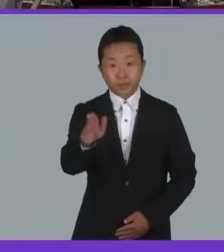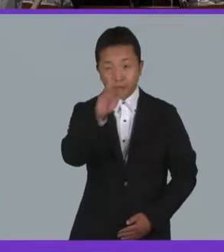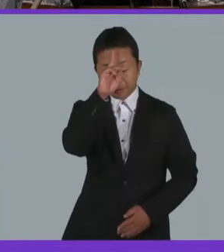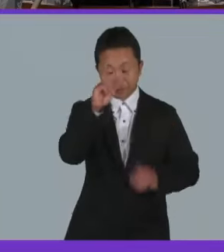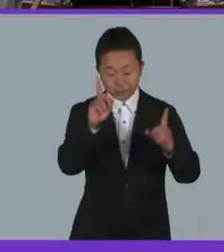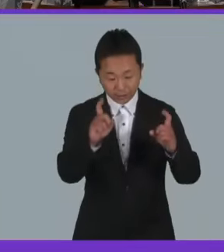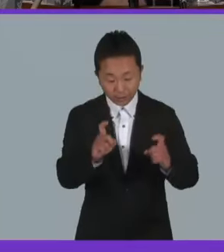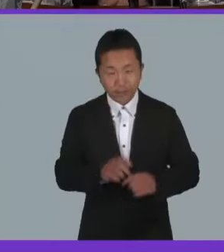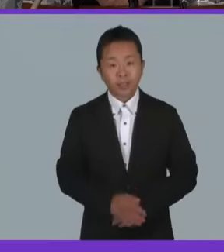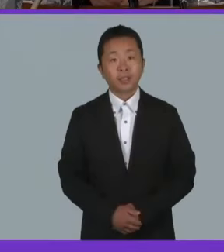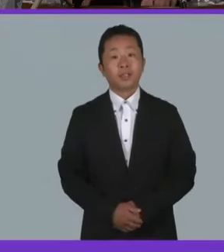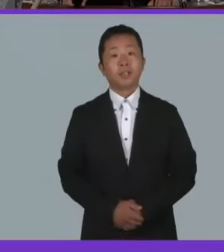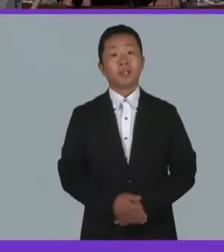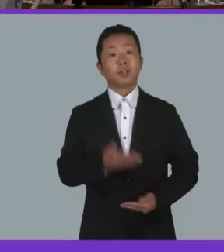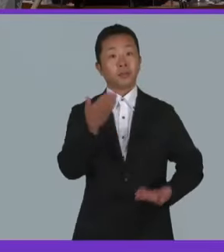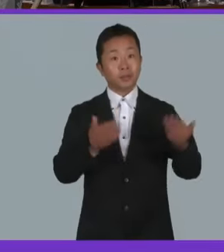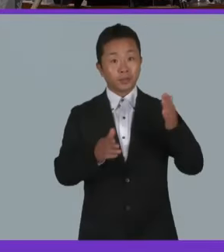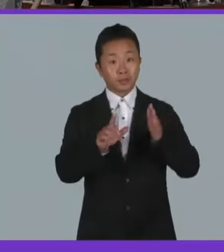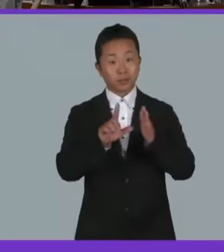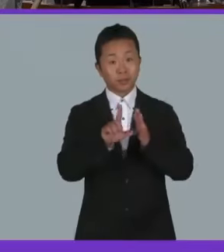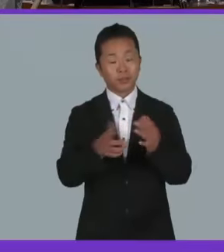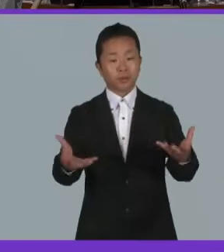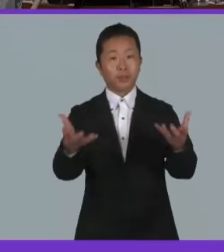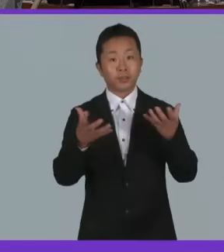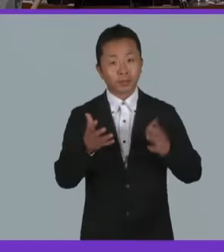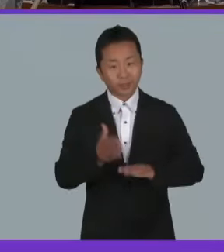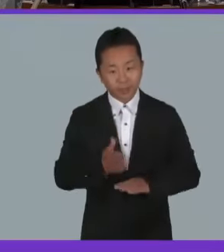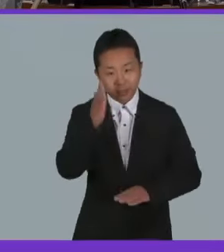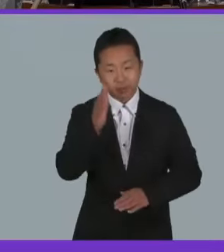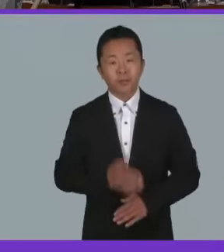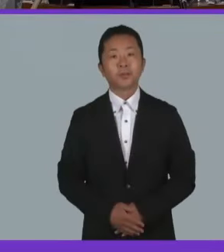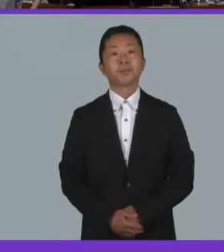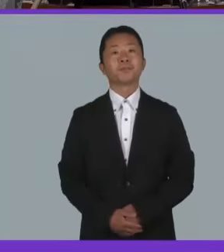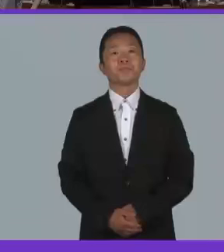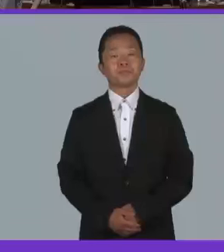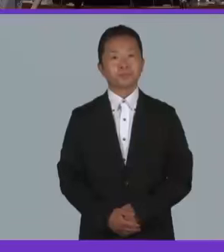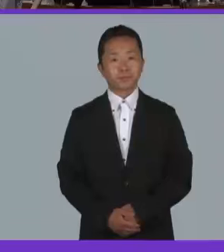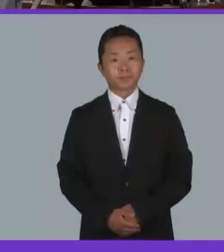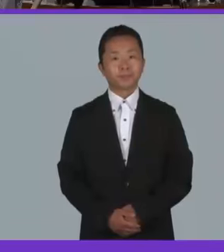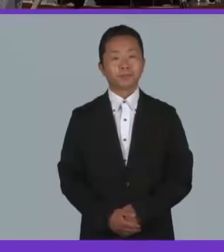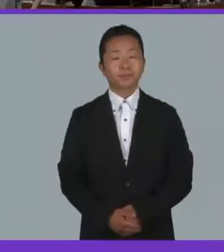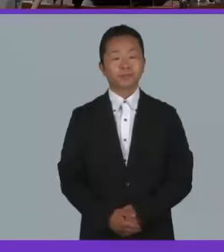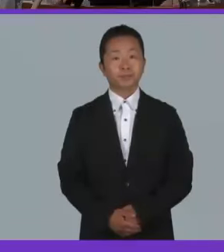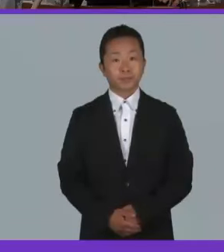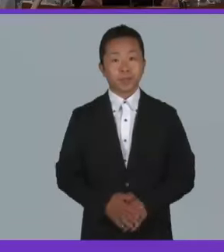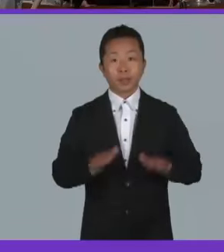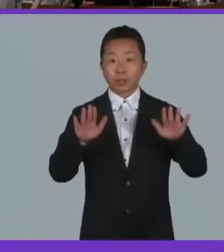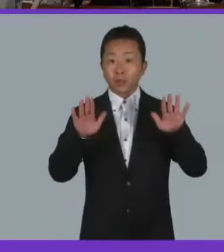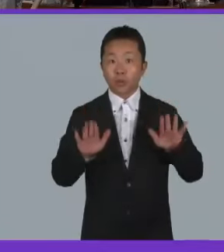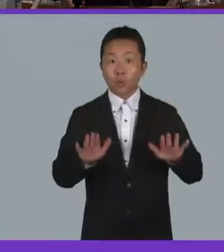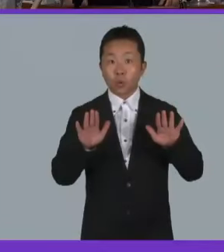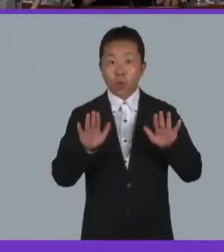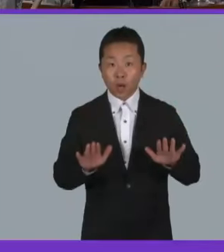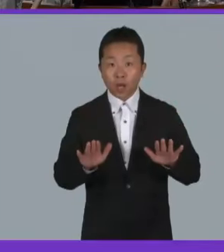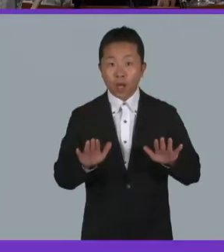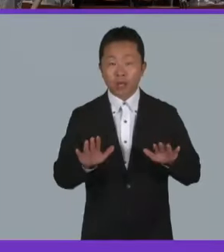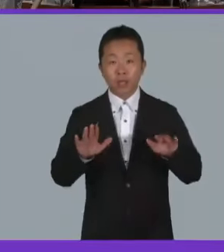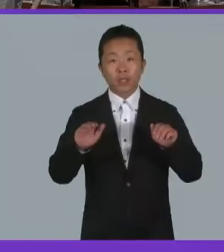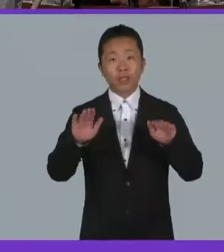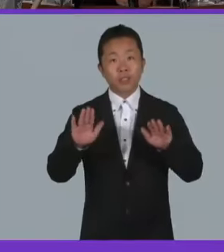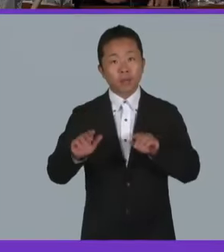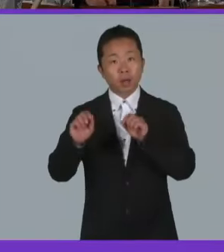はい、皆さんこんにちは。お忙しい中お集まりいただきまして誠にありがとうございます。今日は、